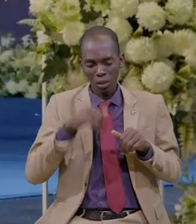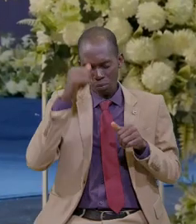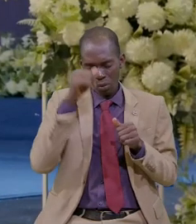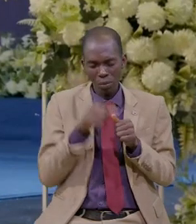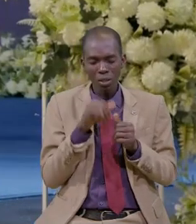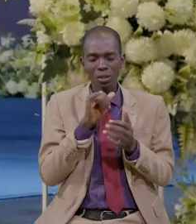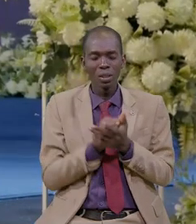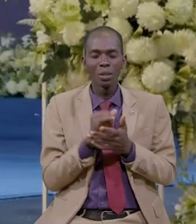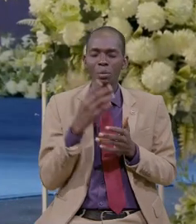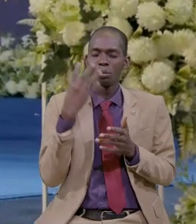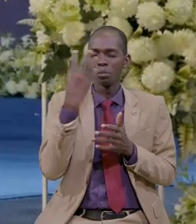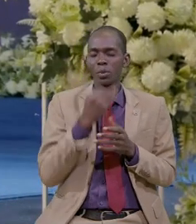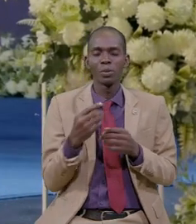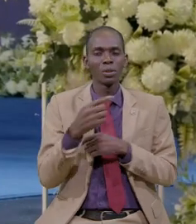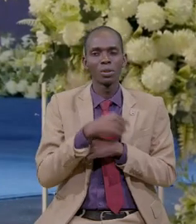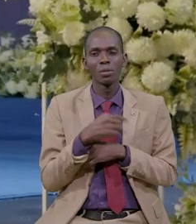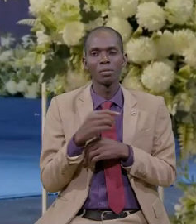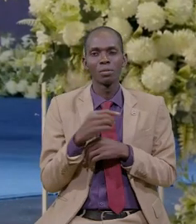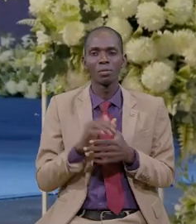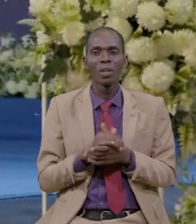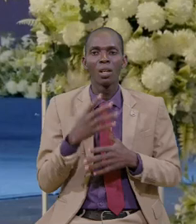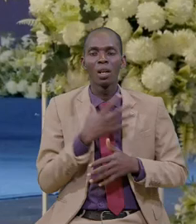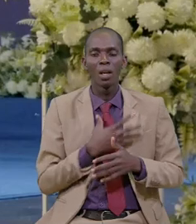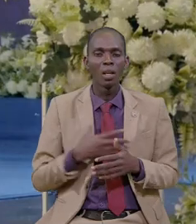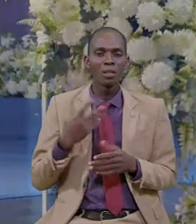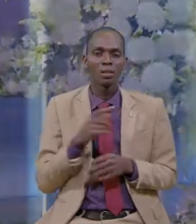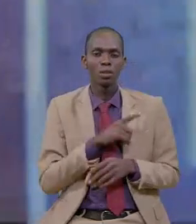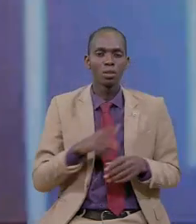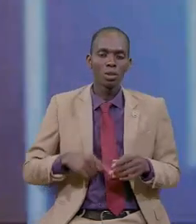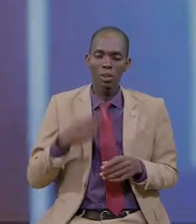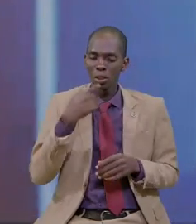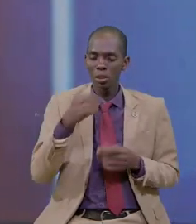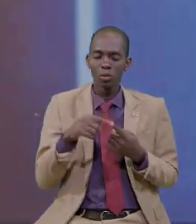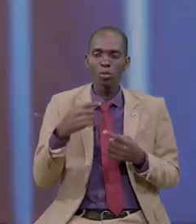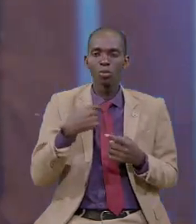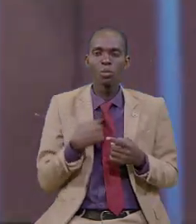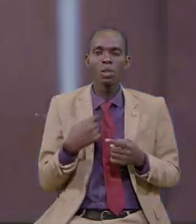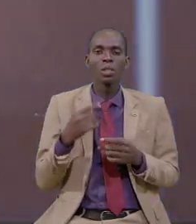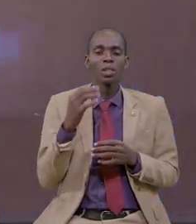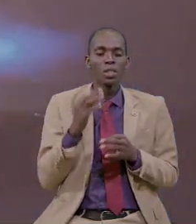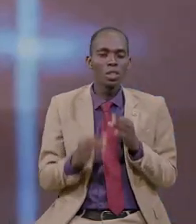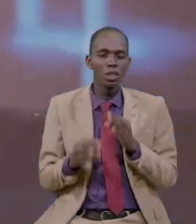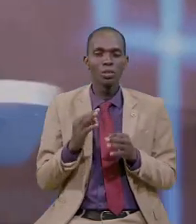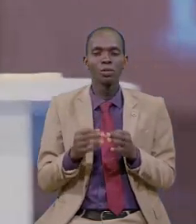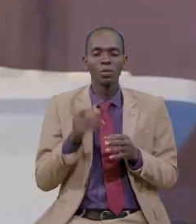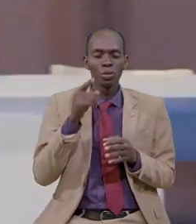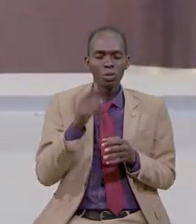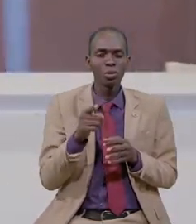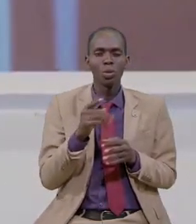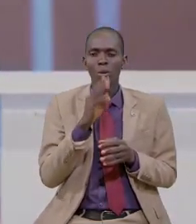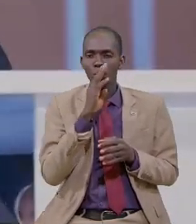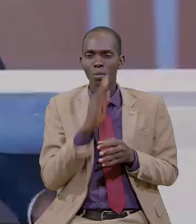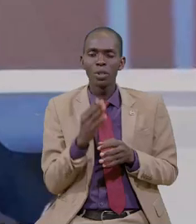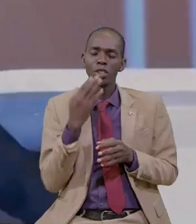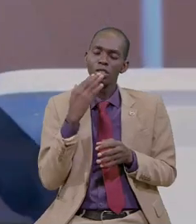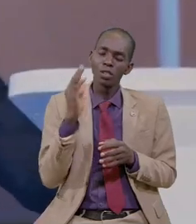jour. Oh, ce jour glorieux. Très simple. Et le Seigneur m'a parlé et il m'a dit,